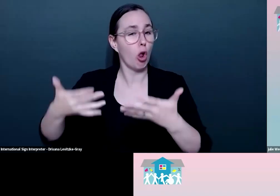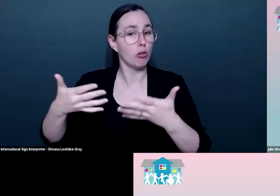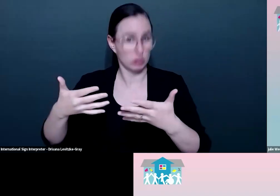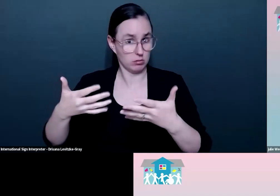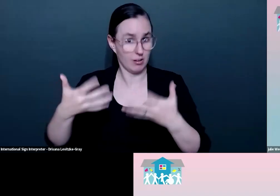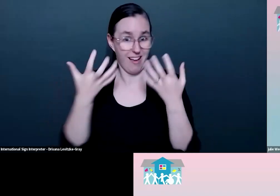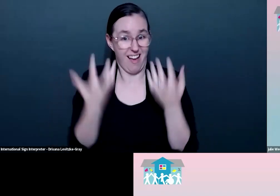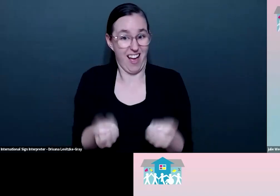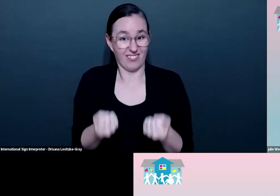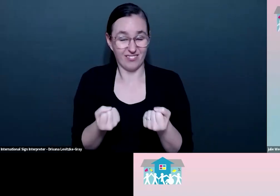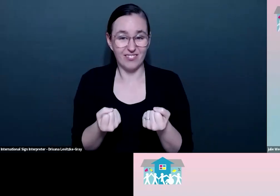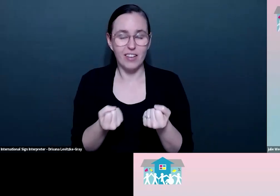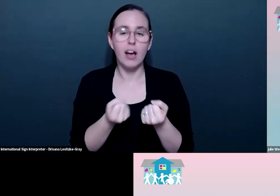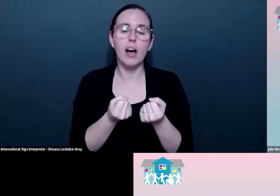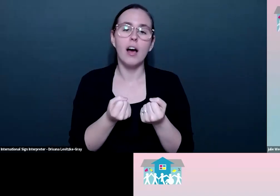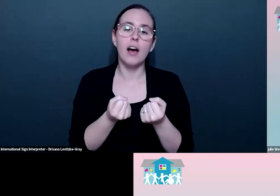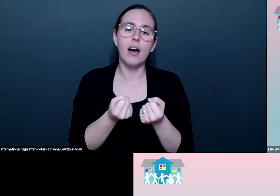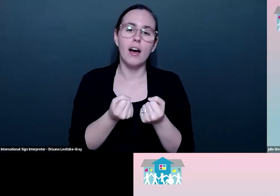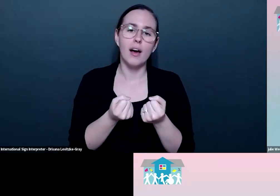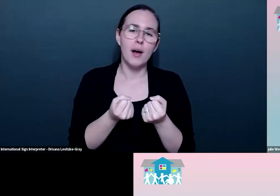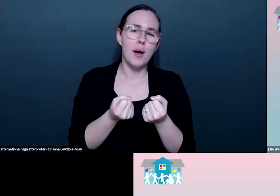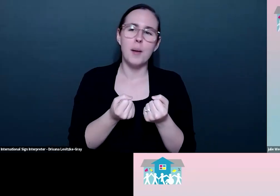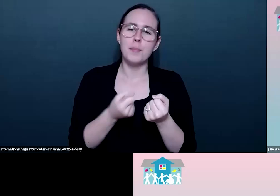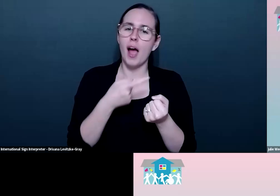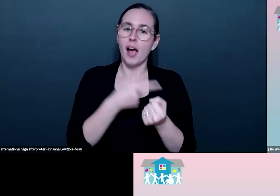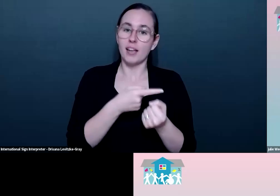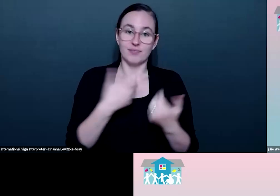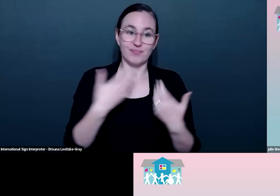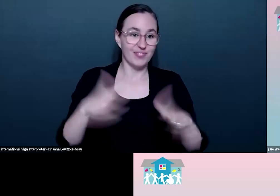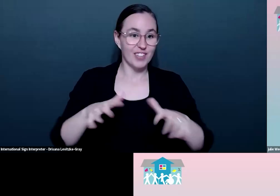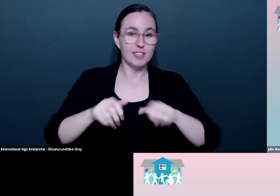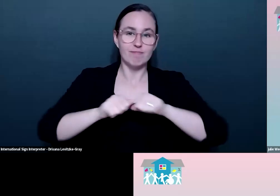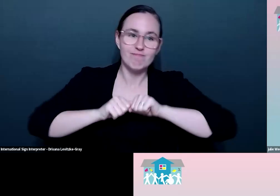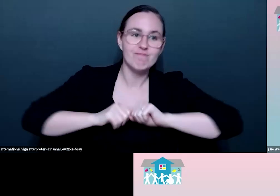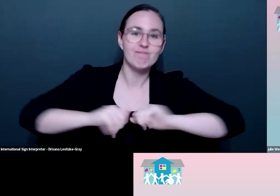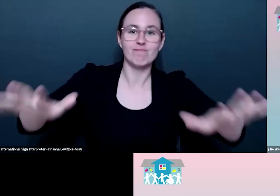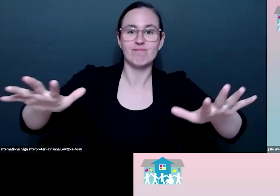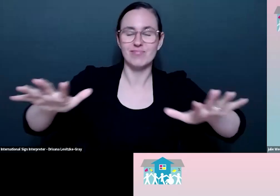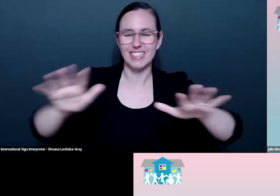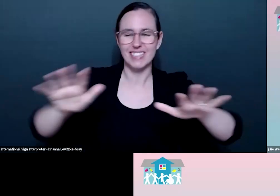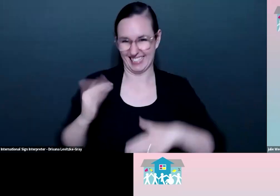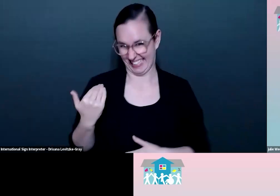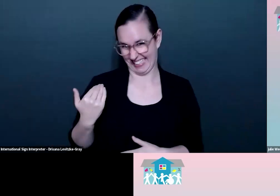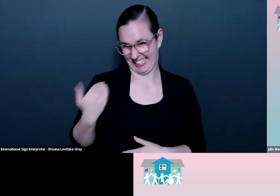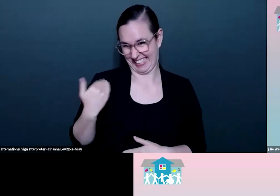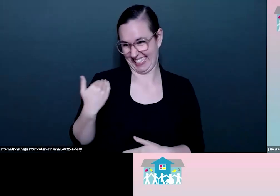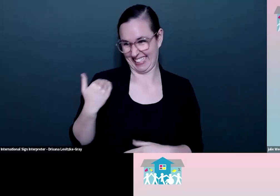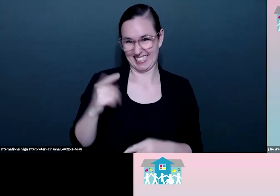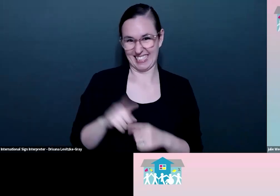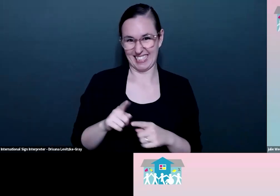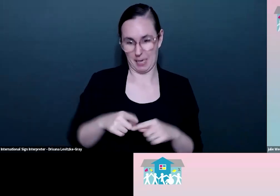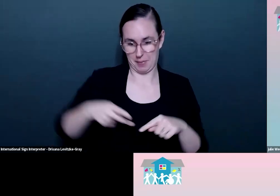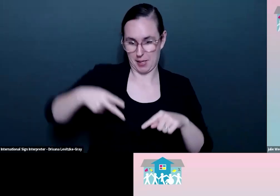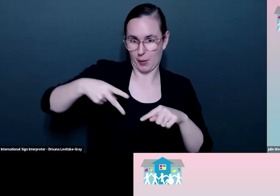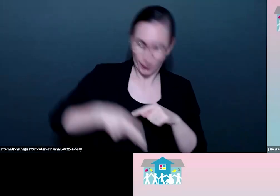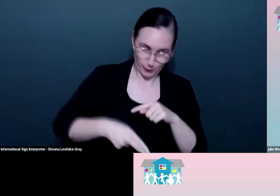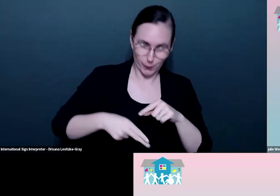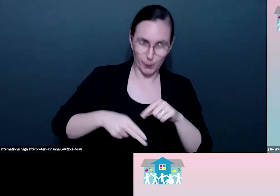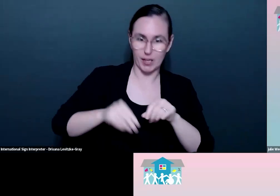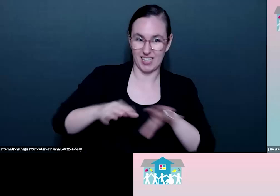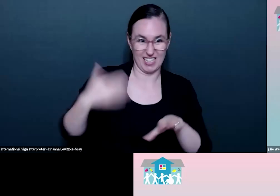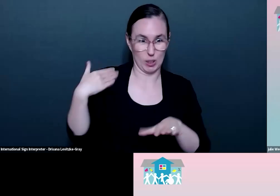nous avons introduit cet instrument en juin. Donc, on espère que certains pays